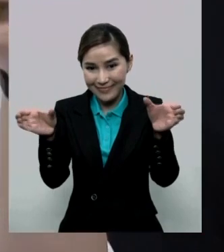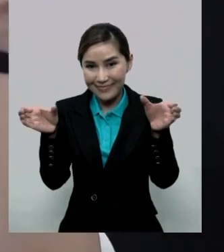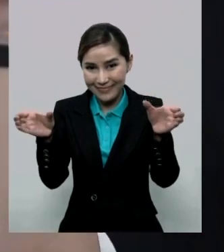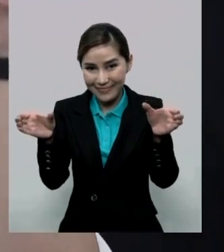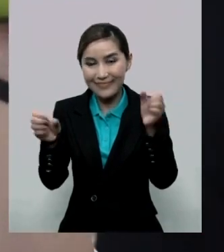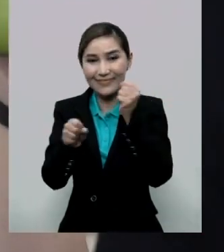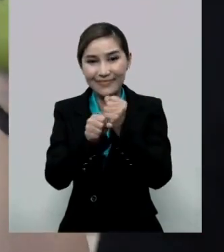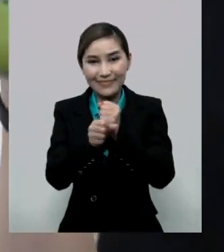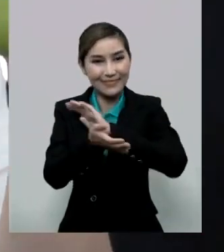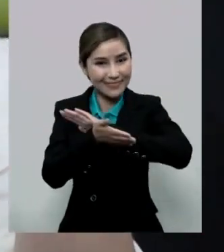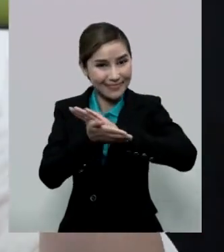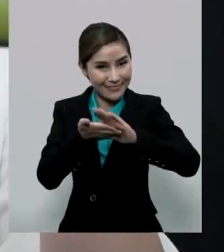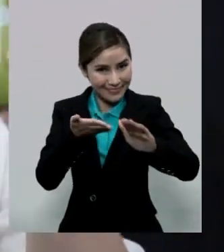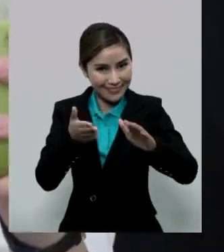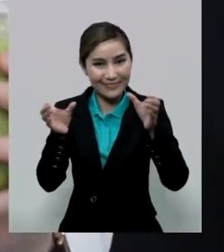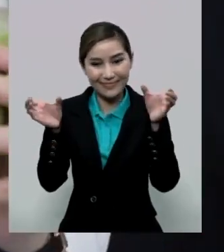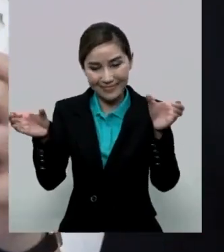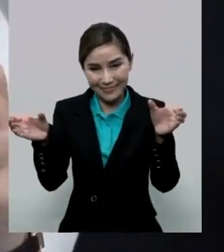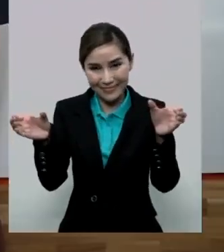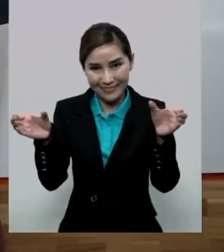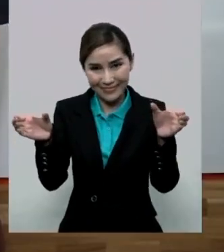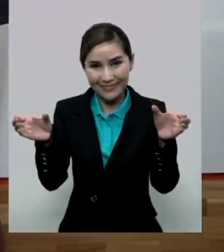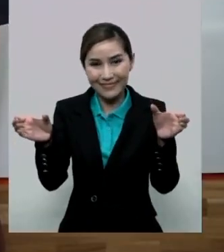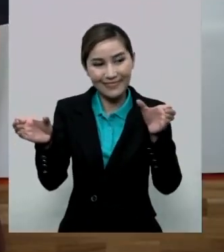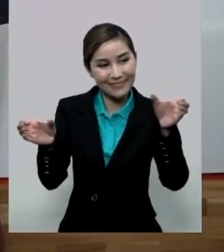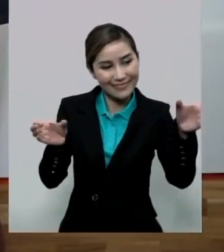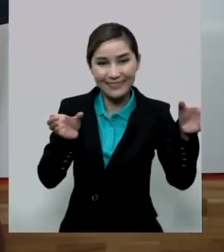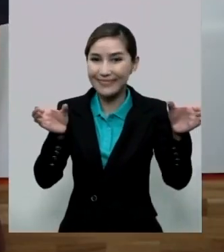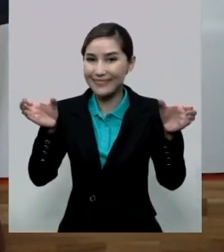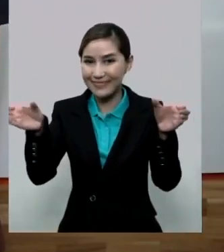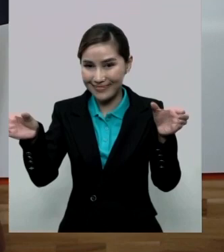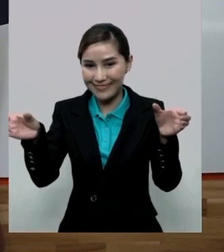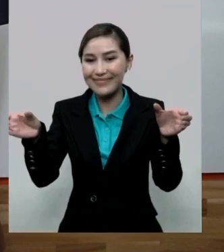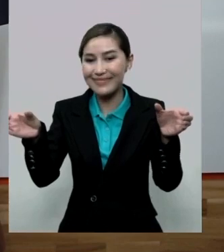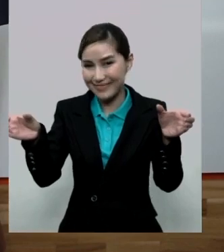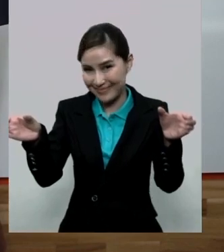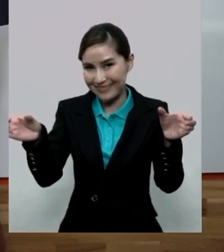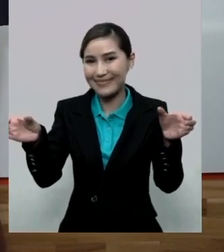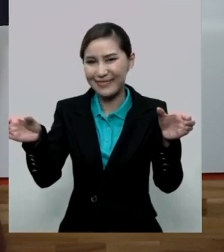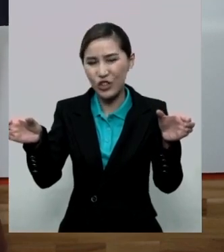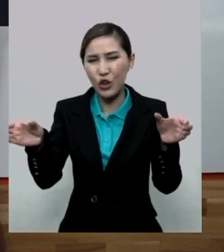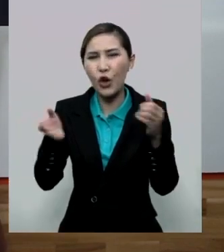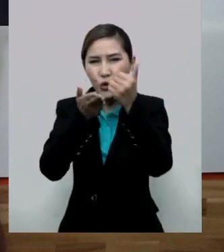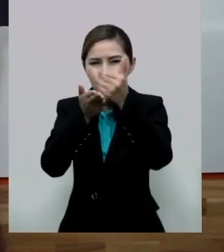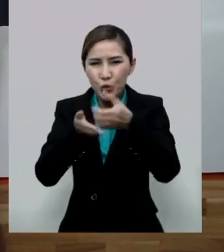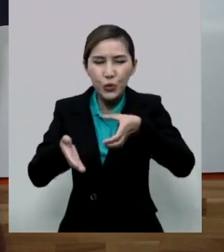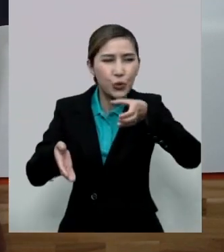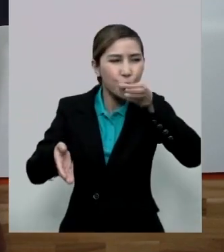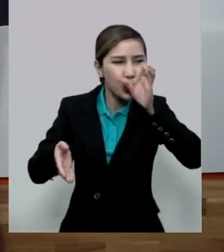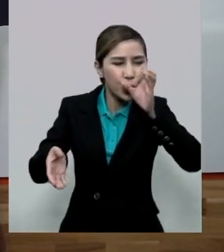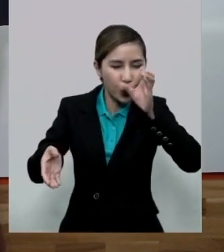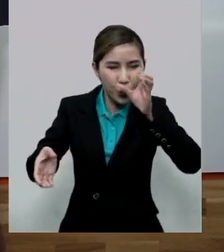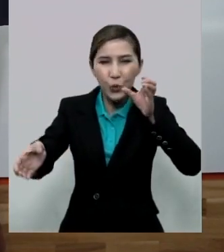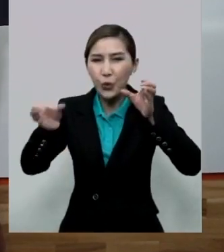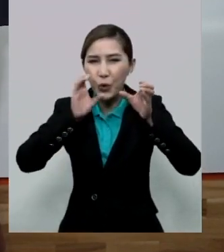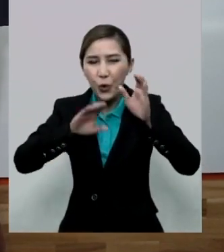ะคะทั้ง2เมนูฮันก็ได้ทำเสร็จเป็นที่เรียบร้อยแล้วค่ะเลยอยากจะรบกวนทั้งพี่กวินแล้วก็พี่บาริสต้าของเรานะคะช่วยชิม